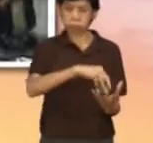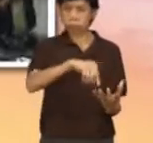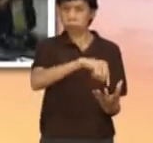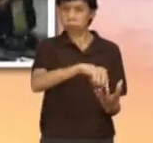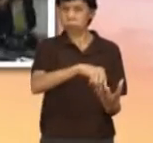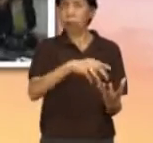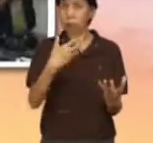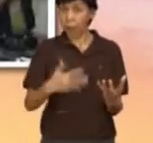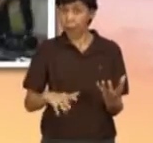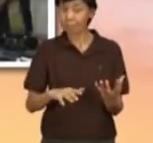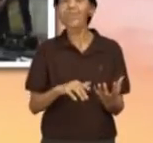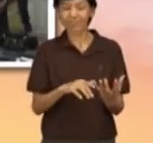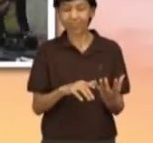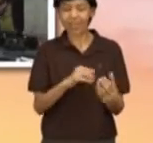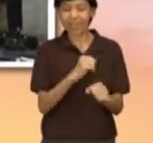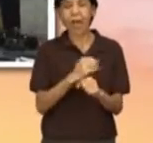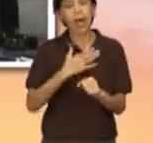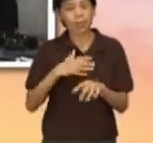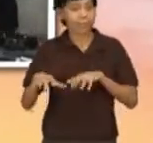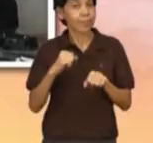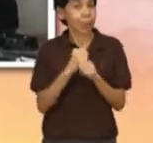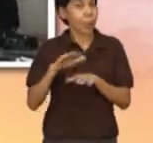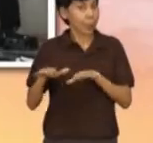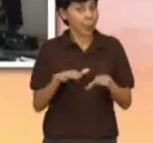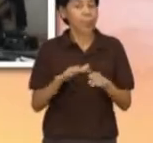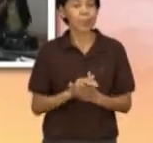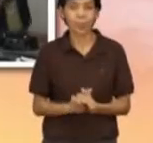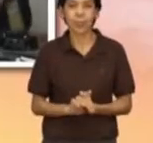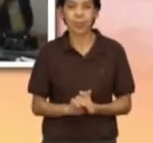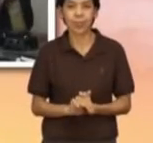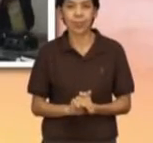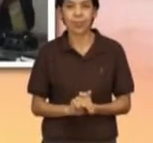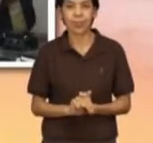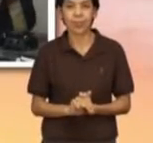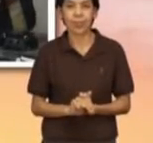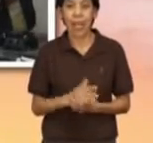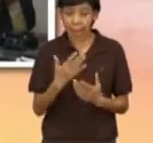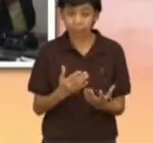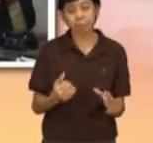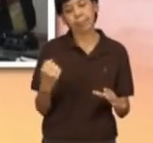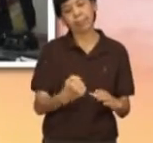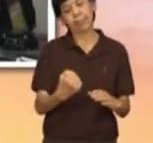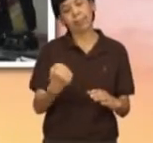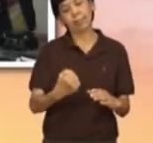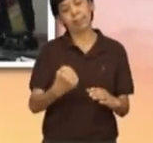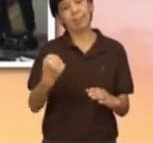เรียบร้อยแล้วนะคะนี่คือส่วนประกอบต่างๆที่เตรียมไว ้เด เดี๋ยวเราก็ตำน้ำพริก